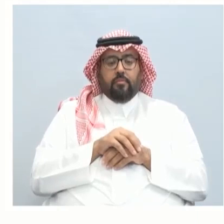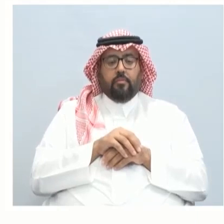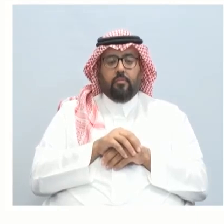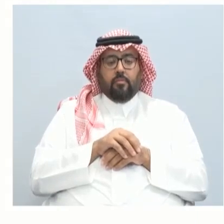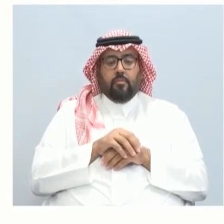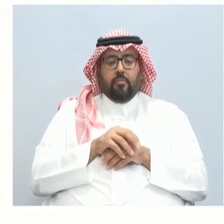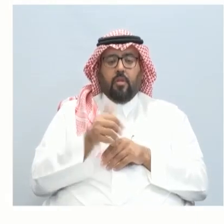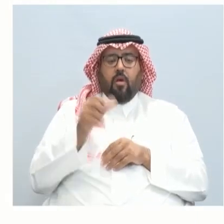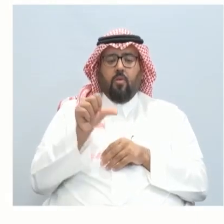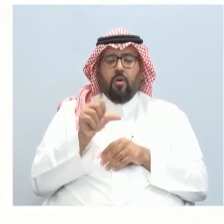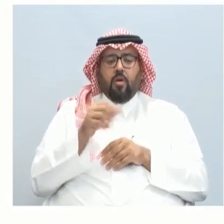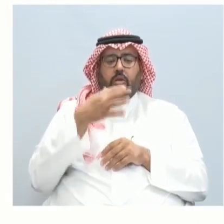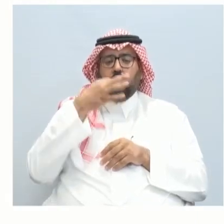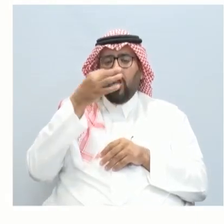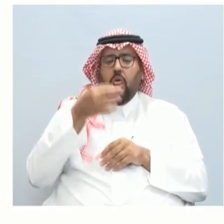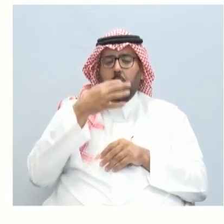او الاساليب